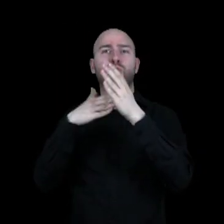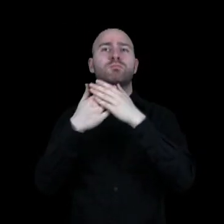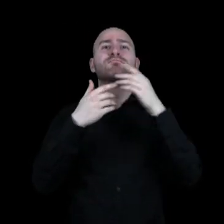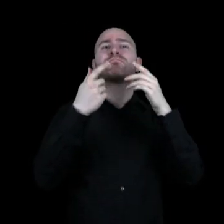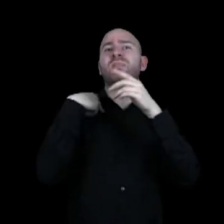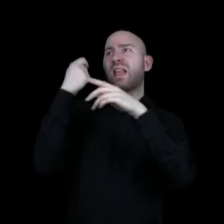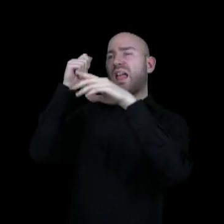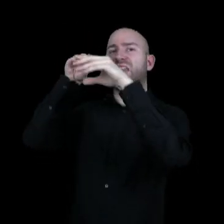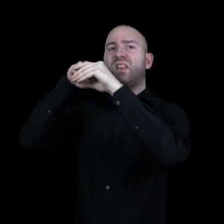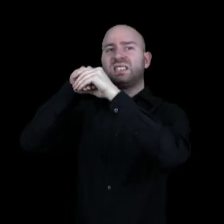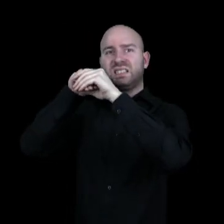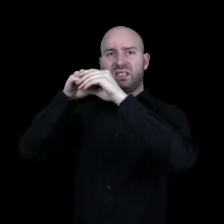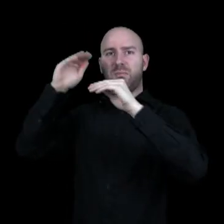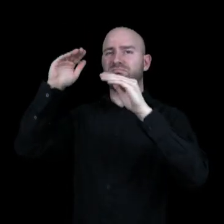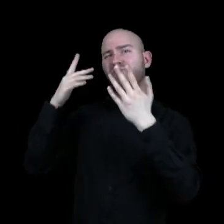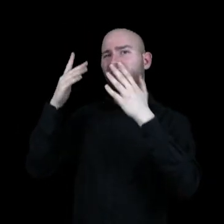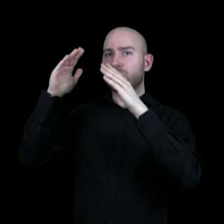Zaangażowaliśmy się tylko w A.